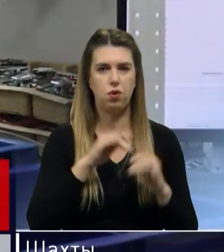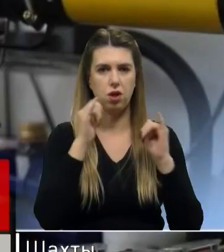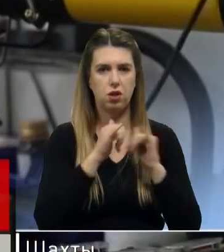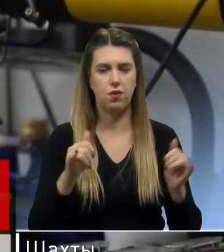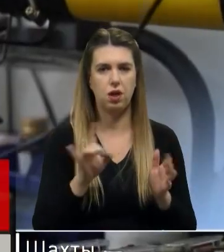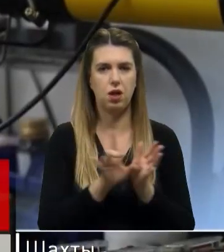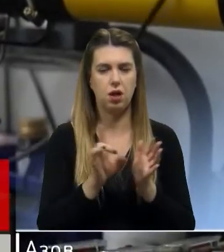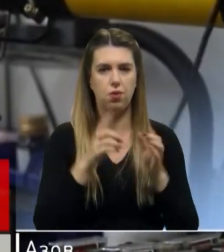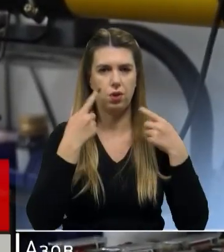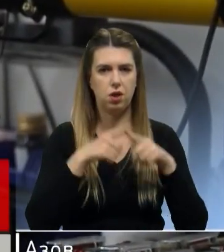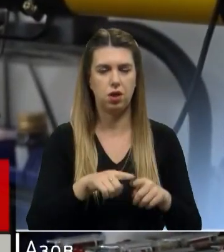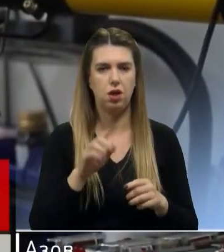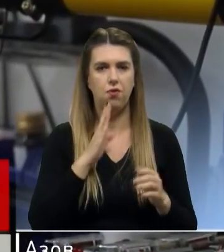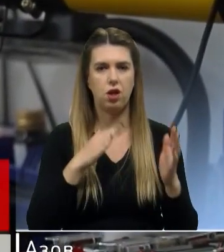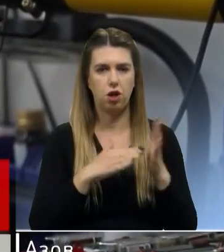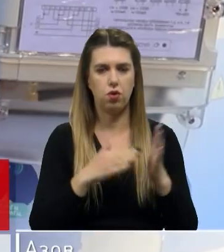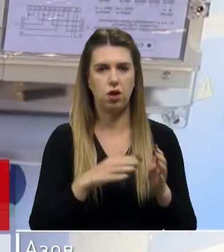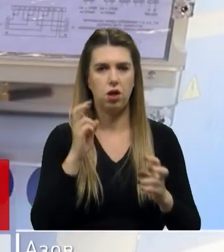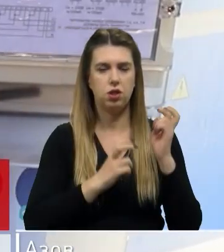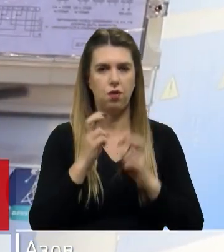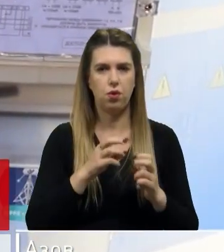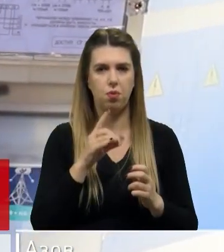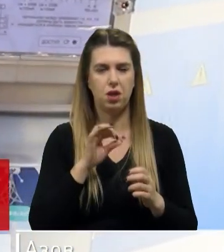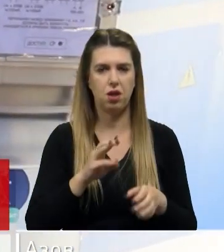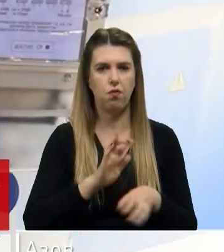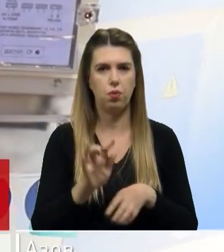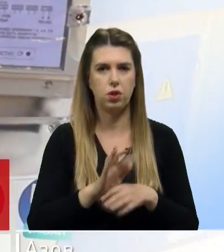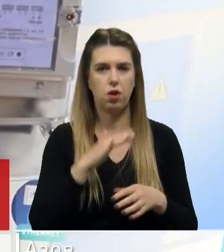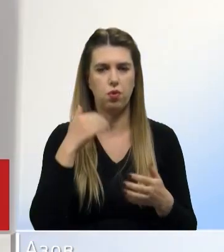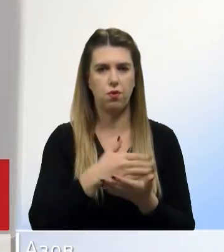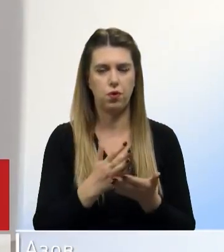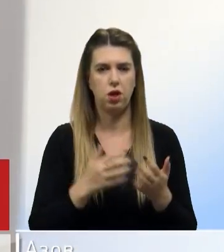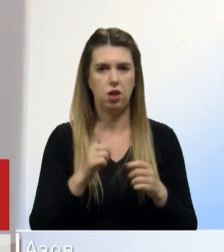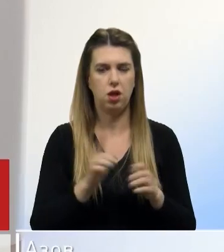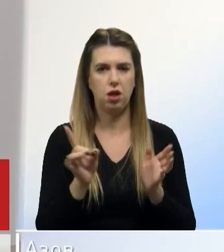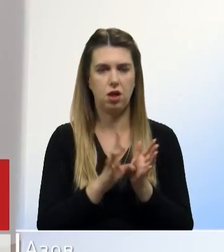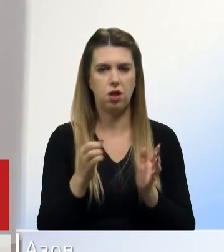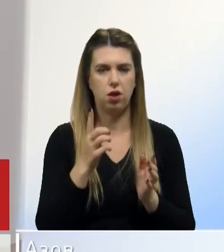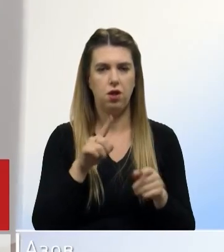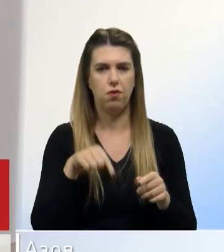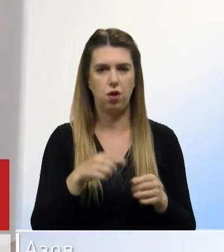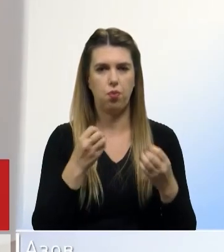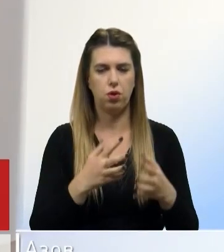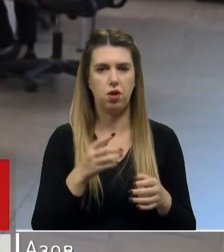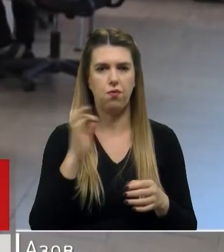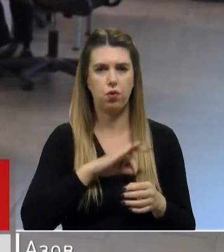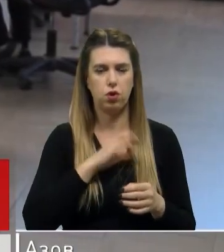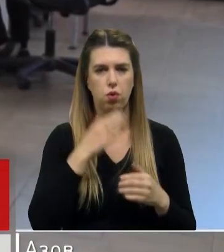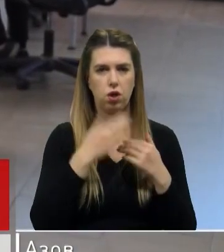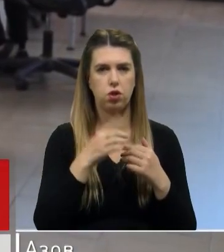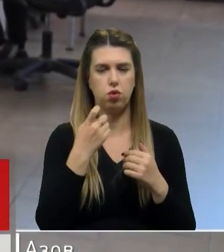развивается и электротехника в приморском городе. Завод «Миртек» производит многофункциональные счетчики. В этом году темп роста выручки